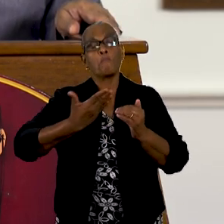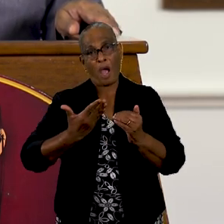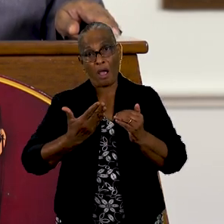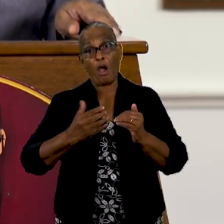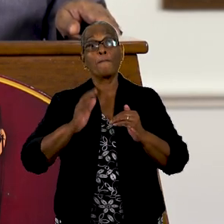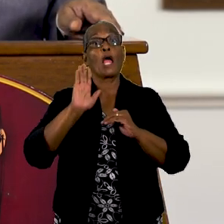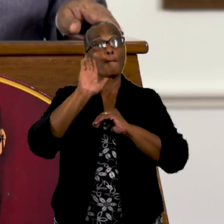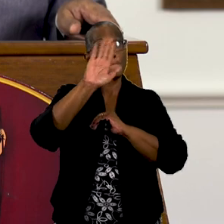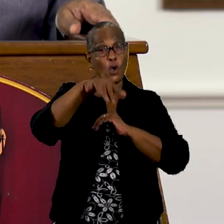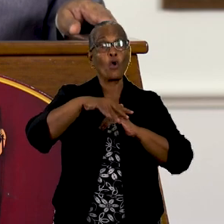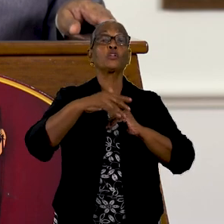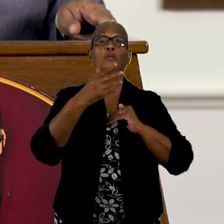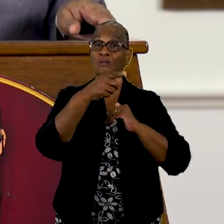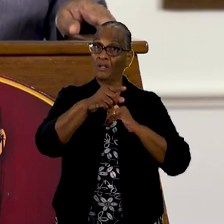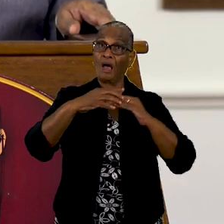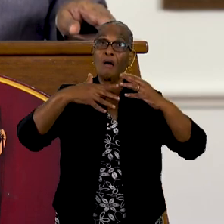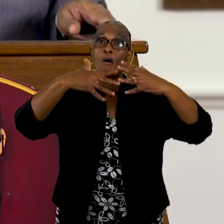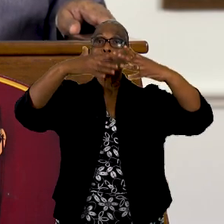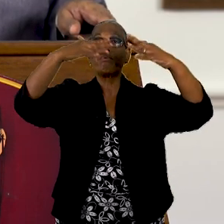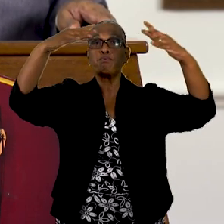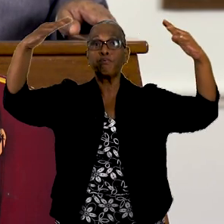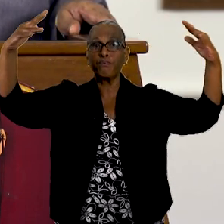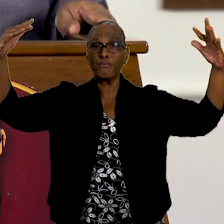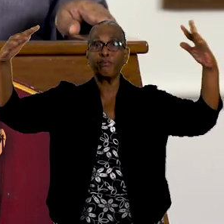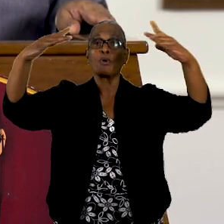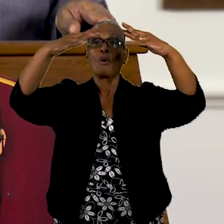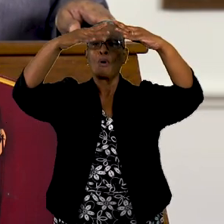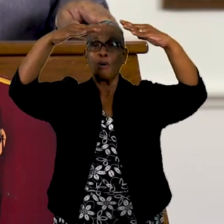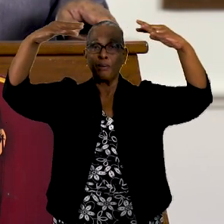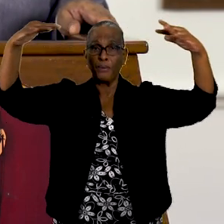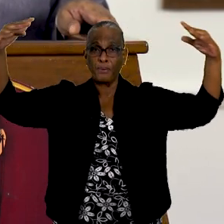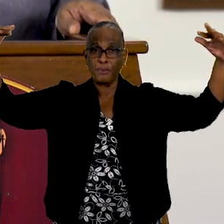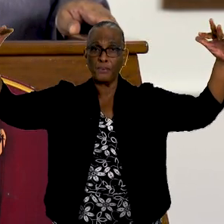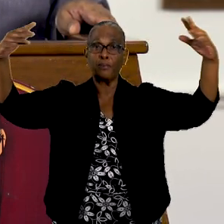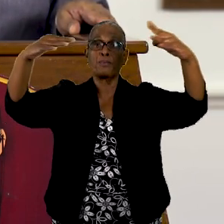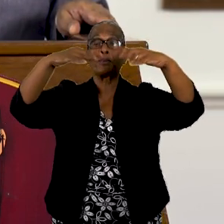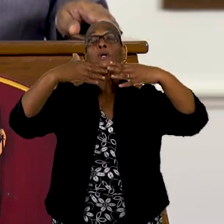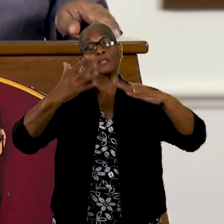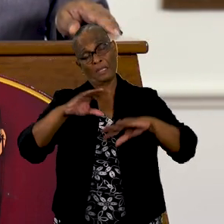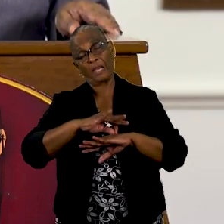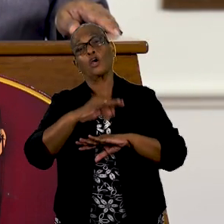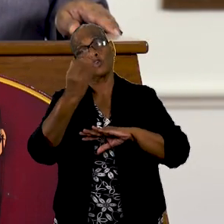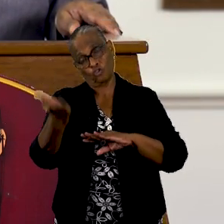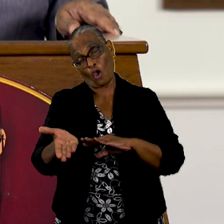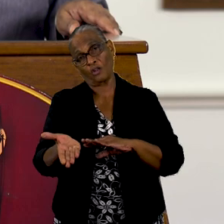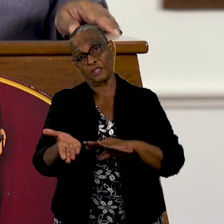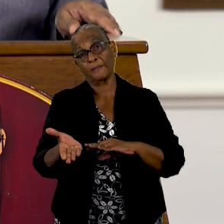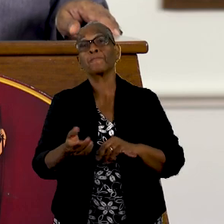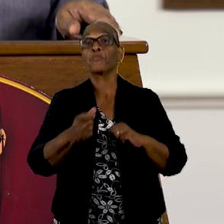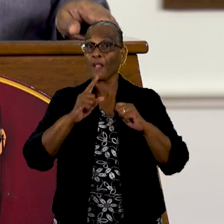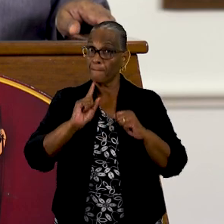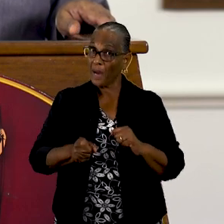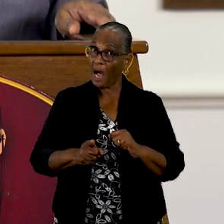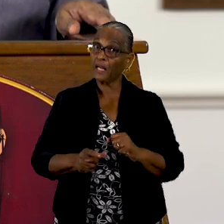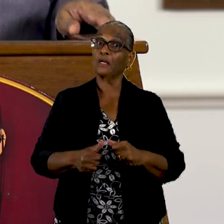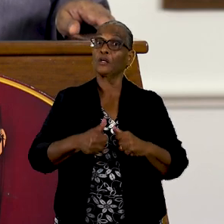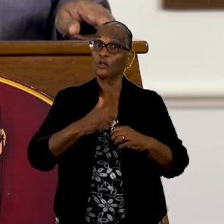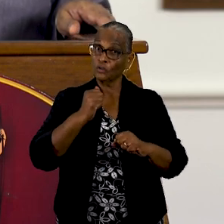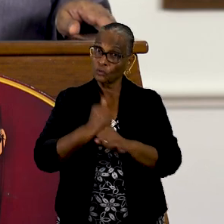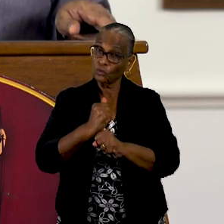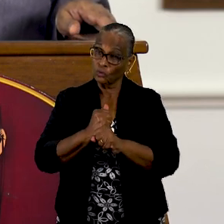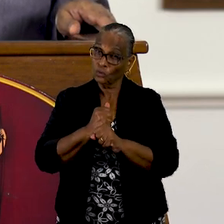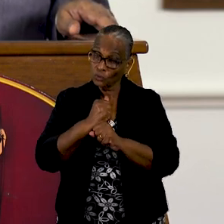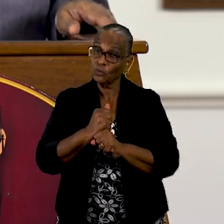gezien de buitenlucht bijdraagt tot de versterking van de gezondheid. Onverkort blijft van kracht dat